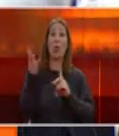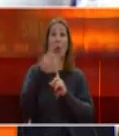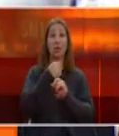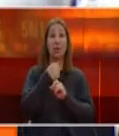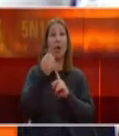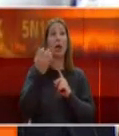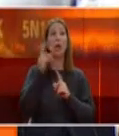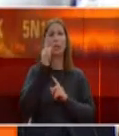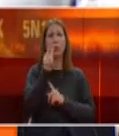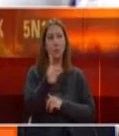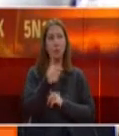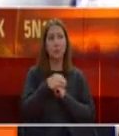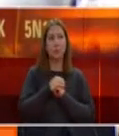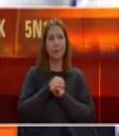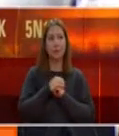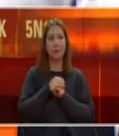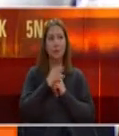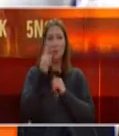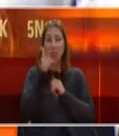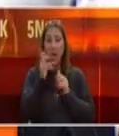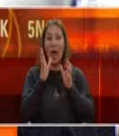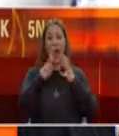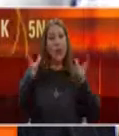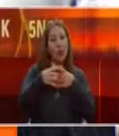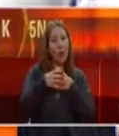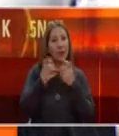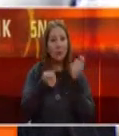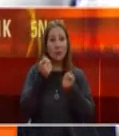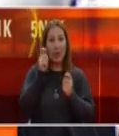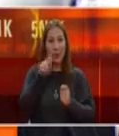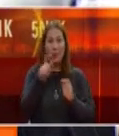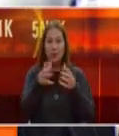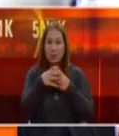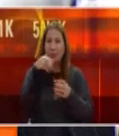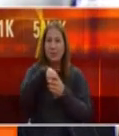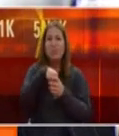yapıyoruz? 3'er günlük atölye çalışmaları yapıyoruz. Bu atölye çalışmalarımızda